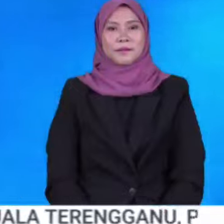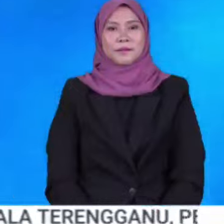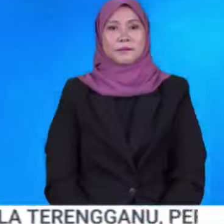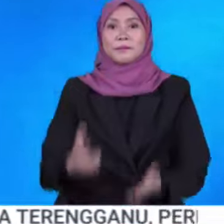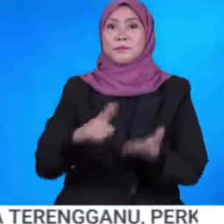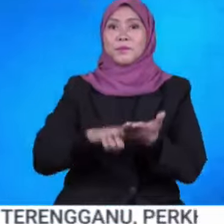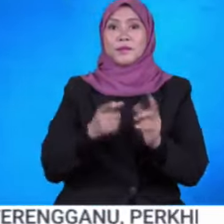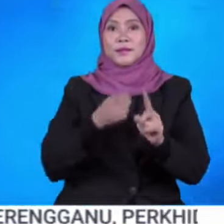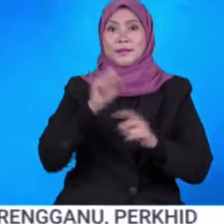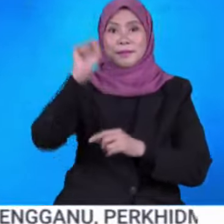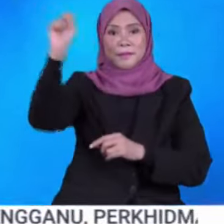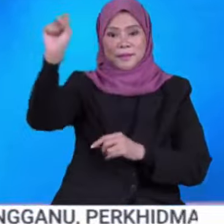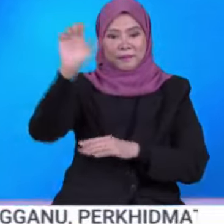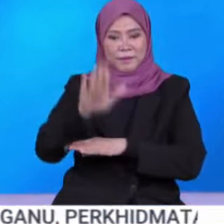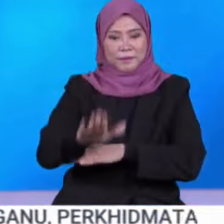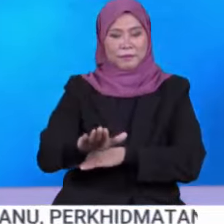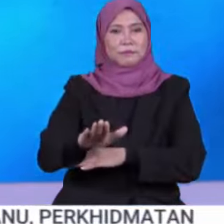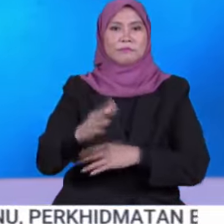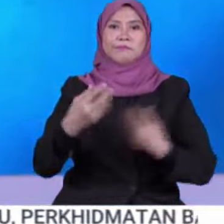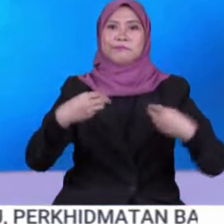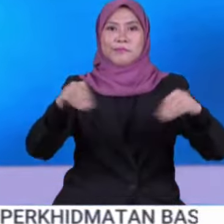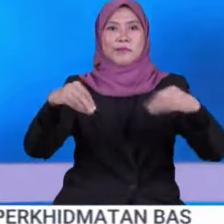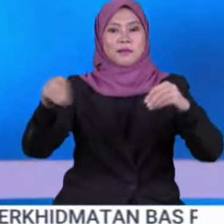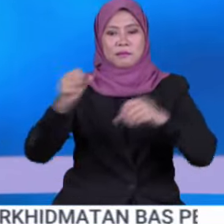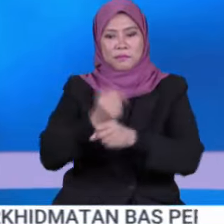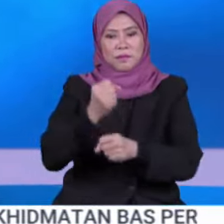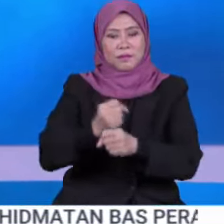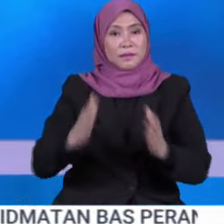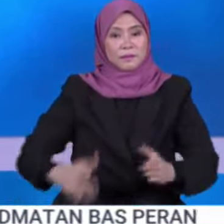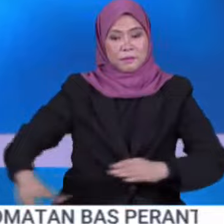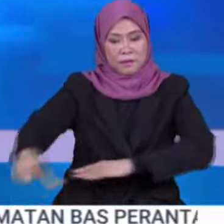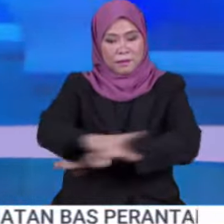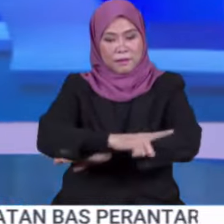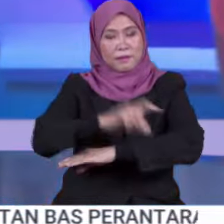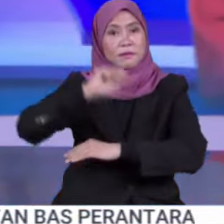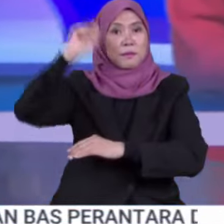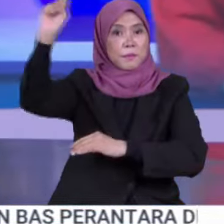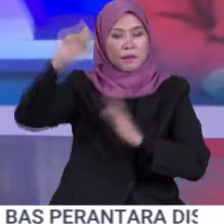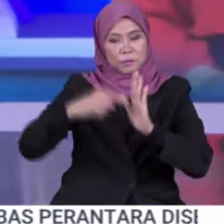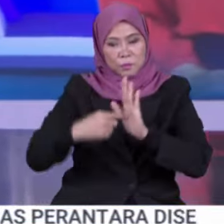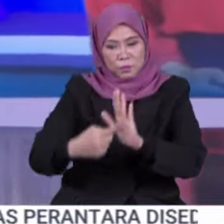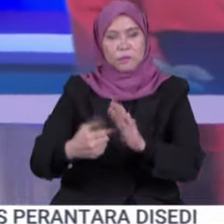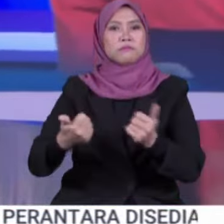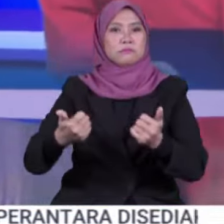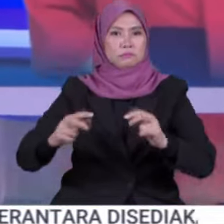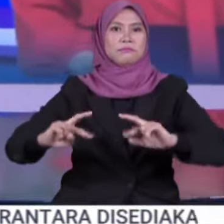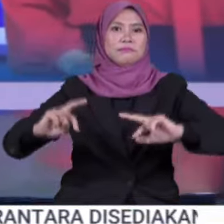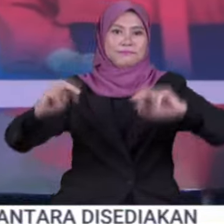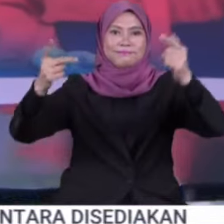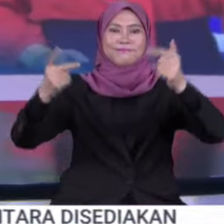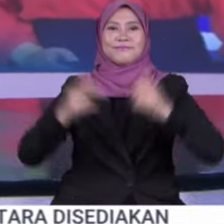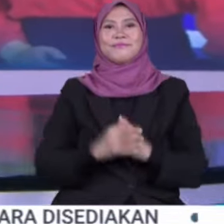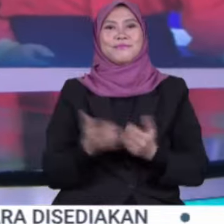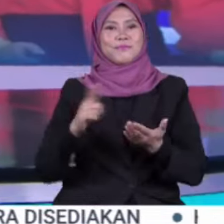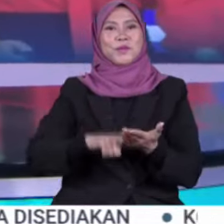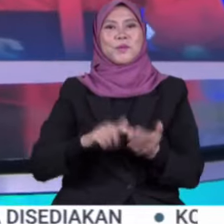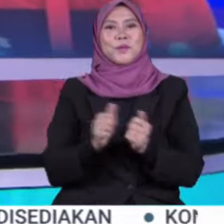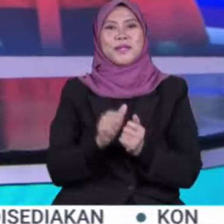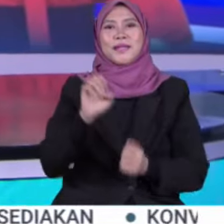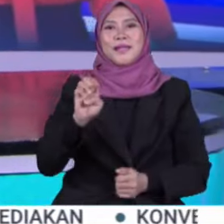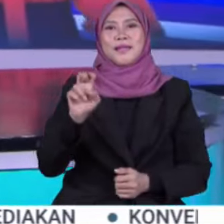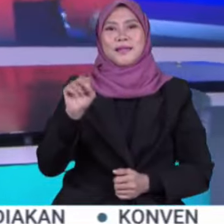Perkembangan dari Sabah petang ini, pasaran buruh dalam sektor peladangan di Sabah menunjukkan tren pemulihan. Laporannya langsung bersama Inisial